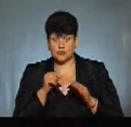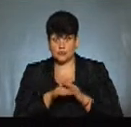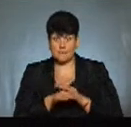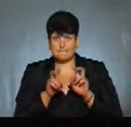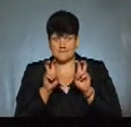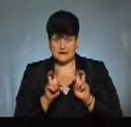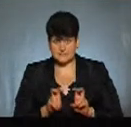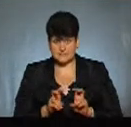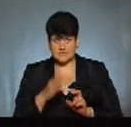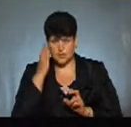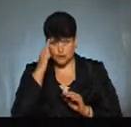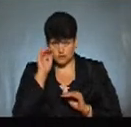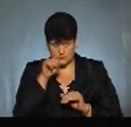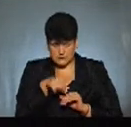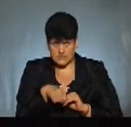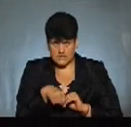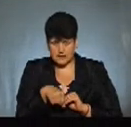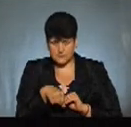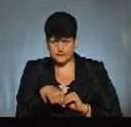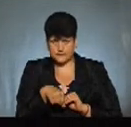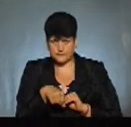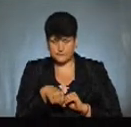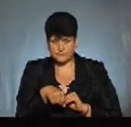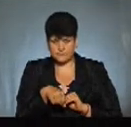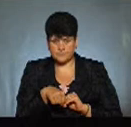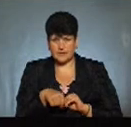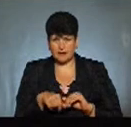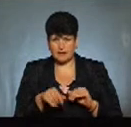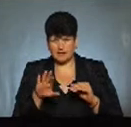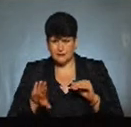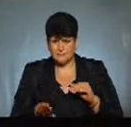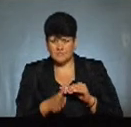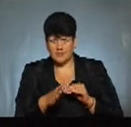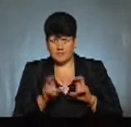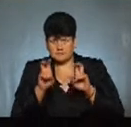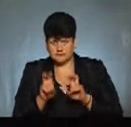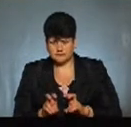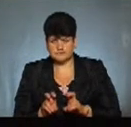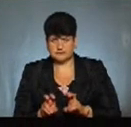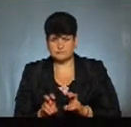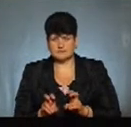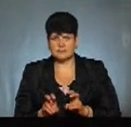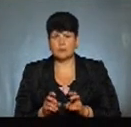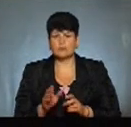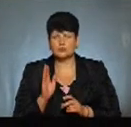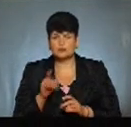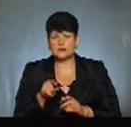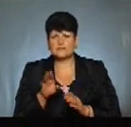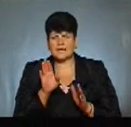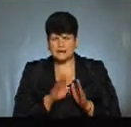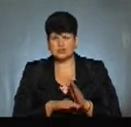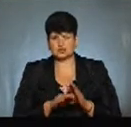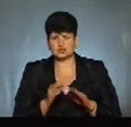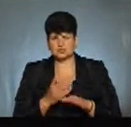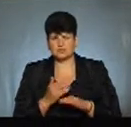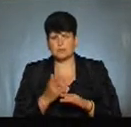присядьте, схиліть голову і в якомусь заглибленому місці перебудьте ту грозу, перебудьте найгірший оцей етап, коли дійсно